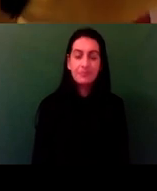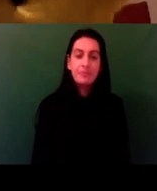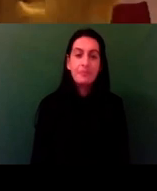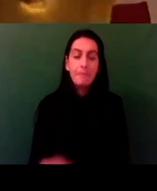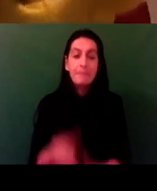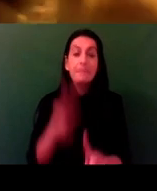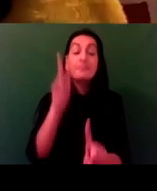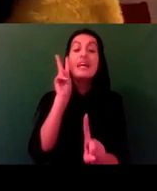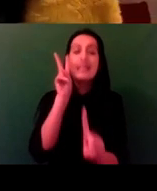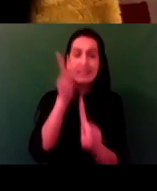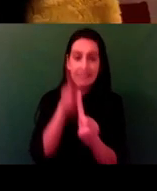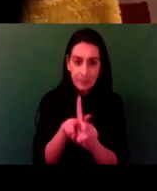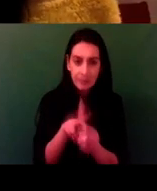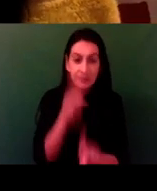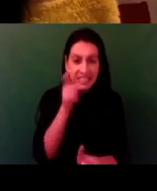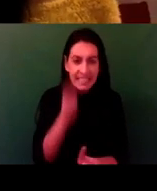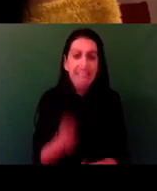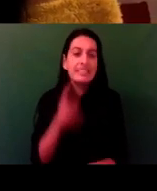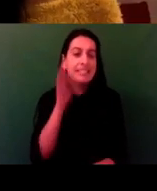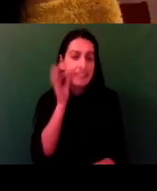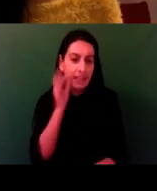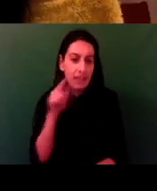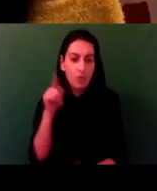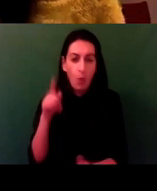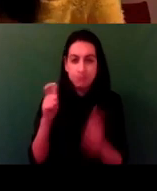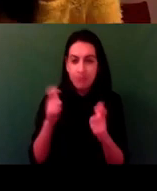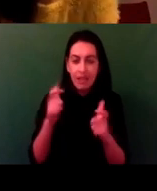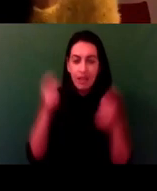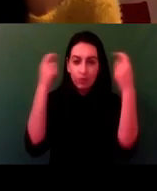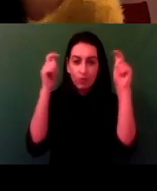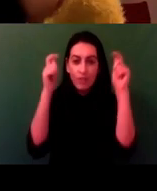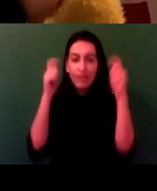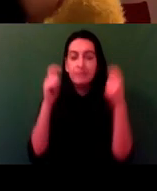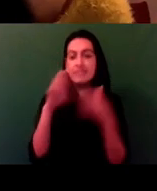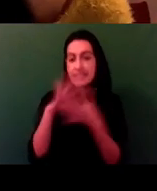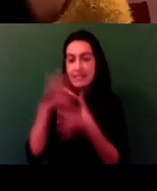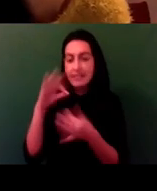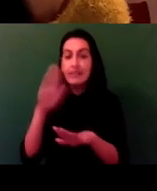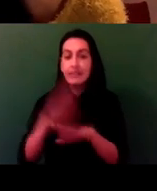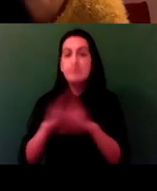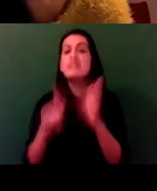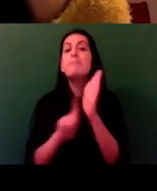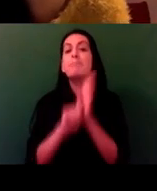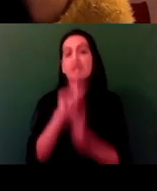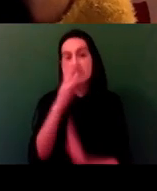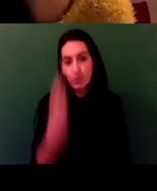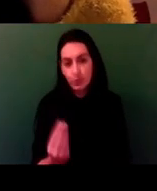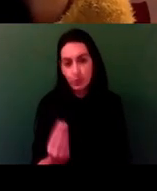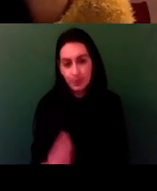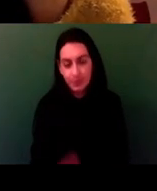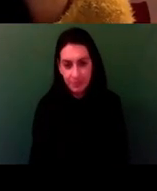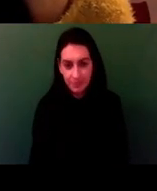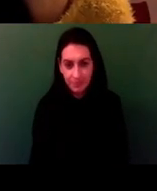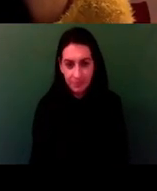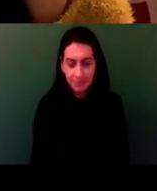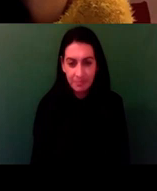inanıyorum. Bunun ötesindeki süreçler tartışılabilir ama aynı etkiyi yapmaz ve kendinizi yanıltmamıza neden